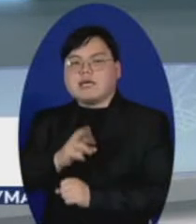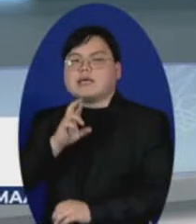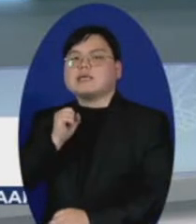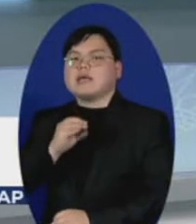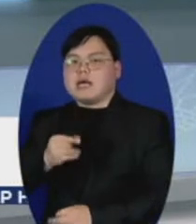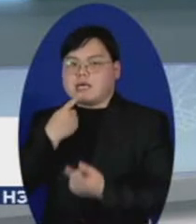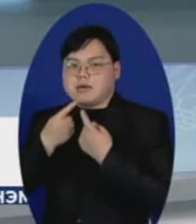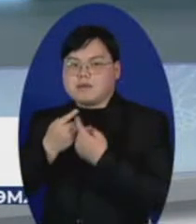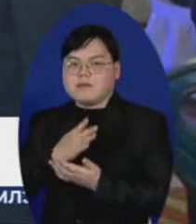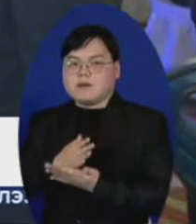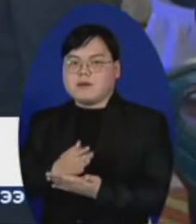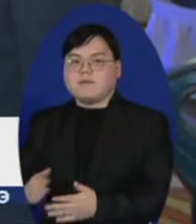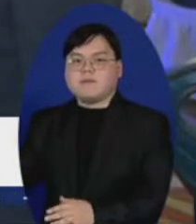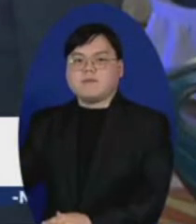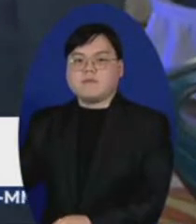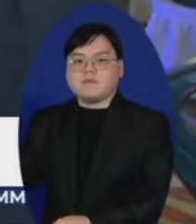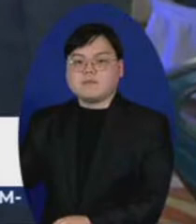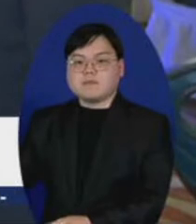байна.